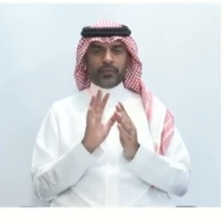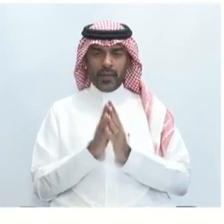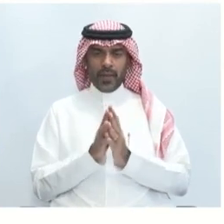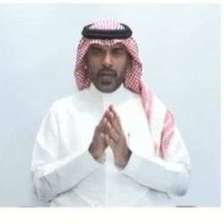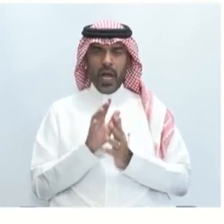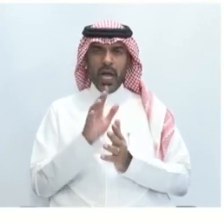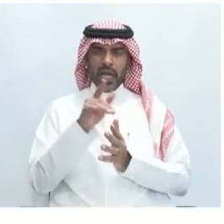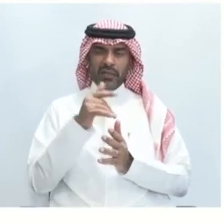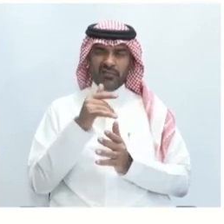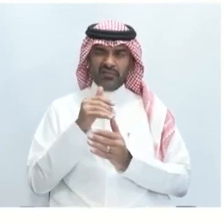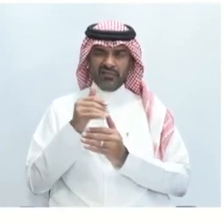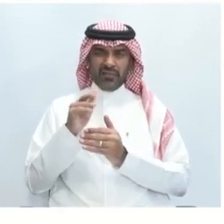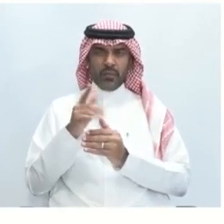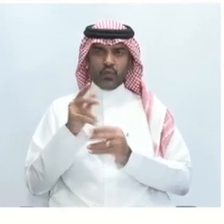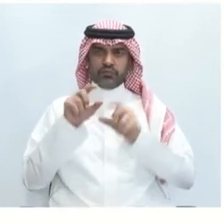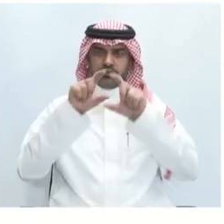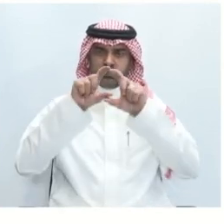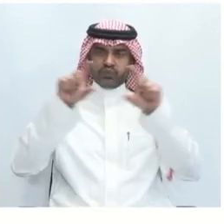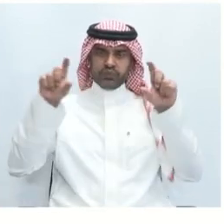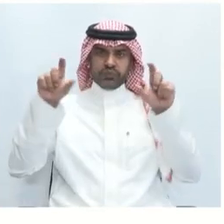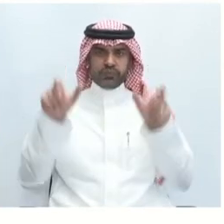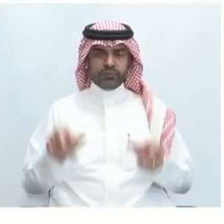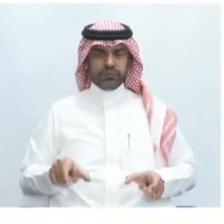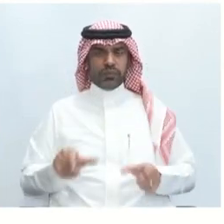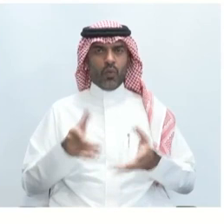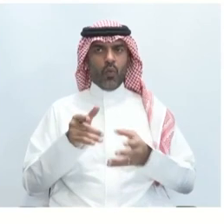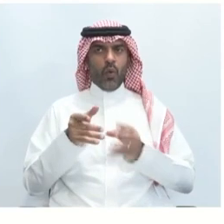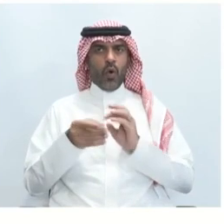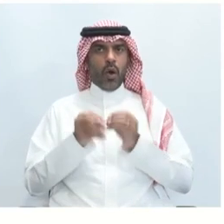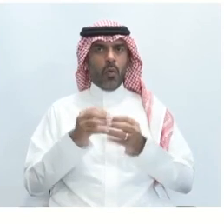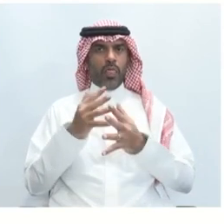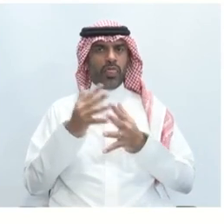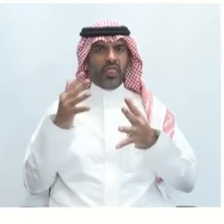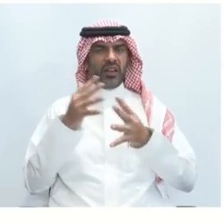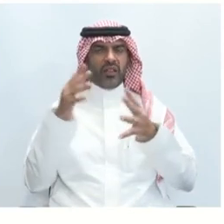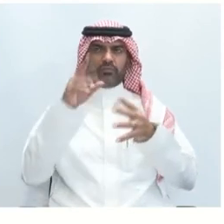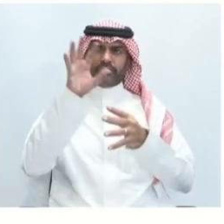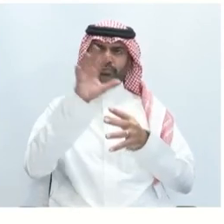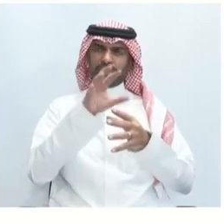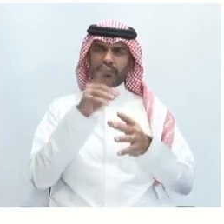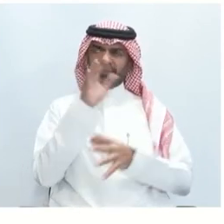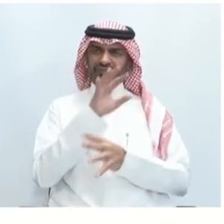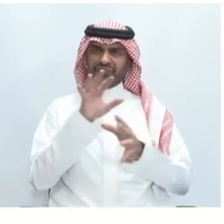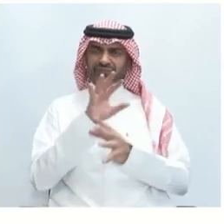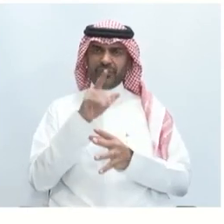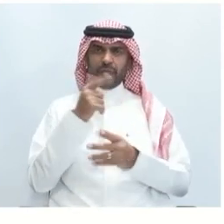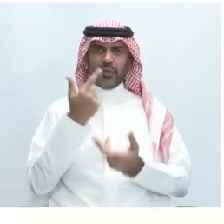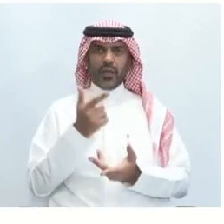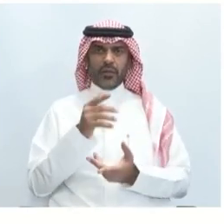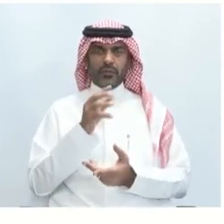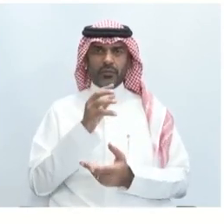العريضه للصفحات او المبالغه في الالوان التي قد تجعل قراءه النص جدا صعبه وغير مفهومه